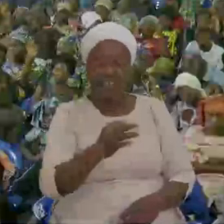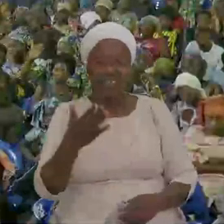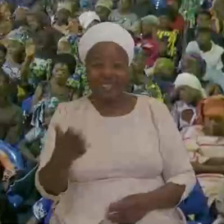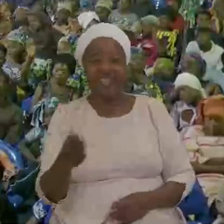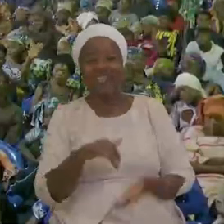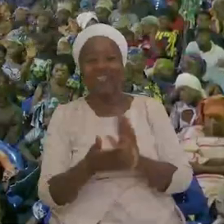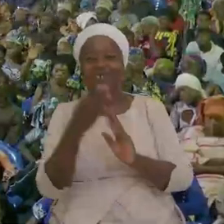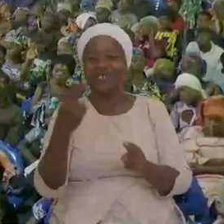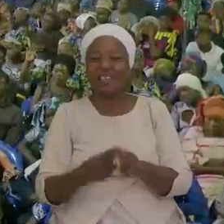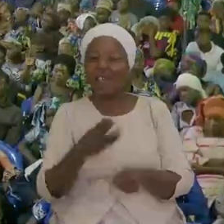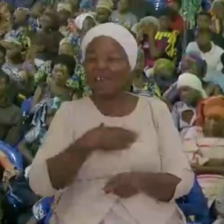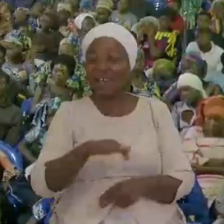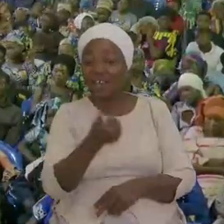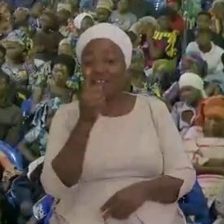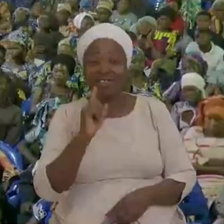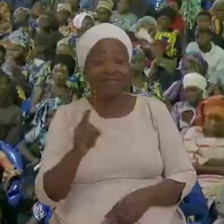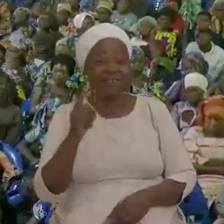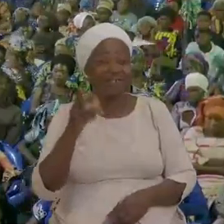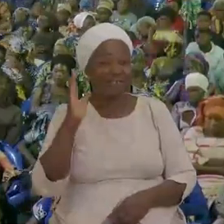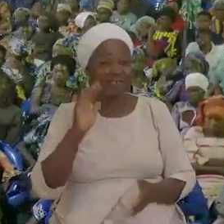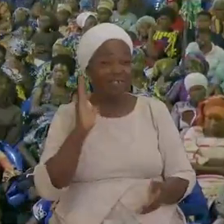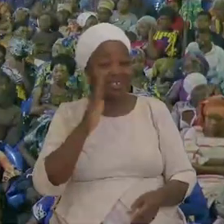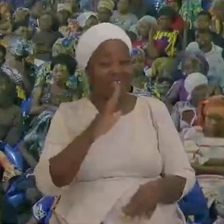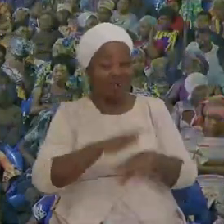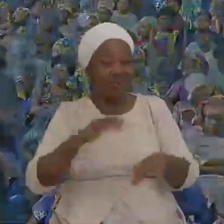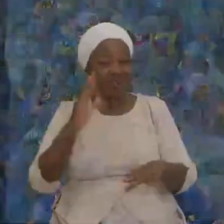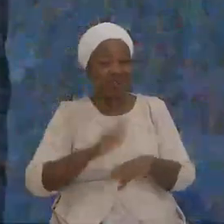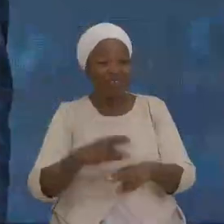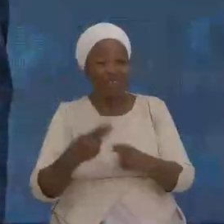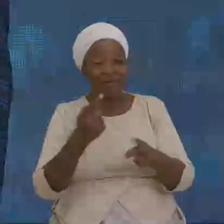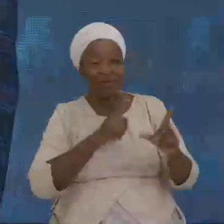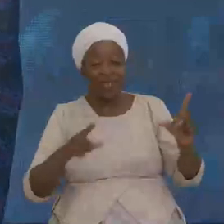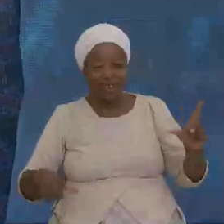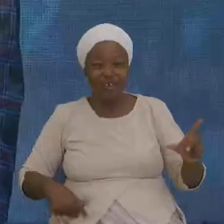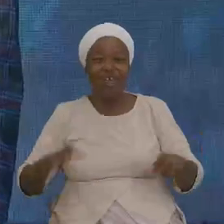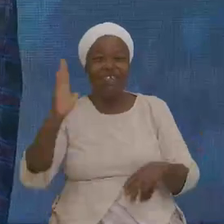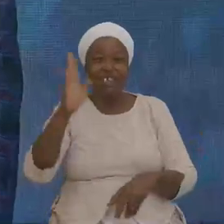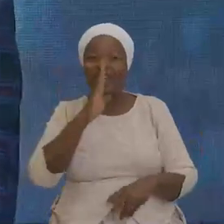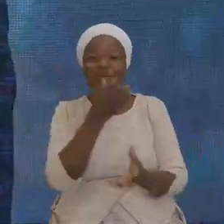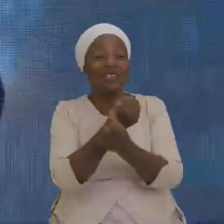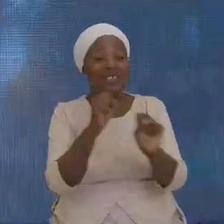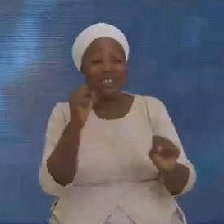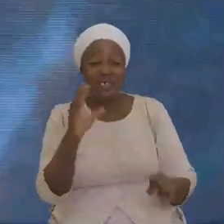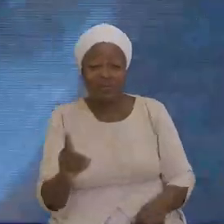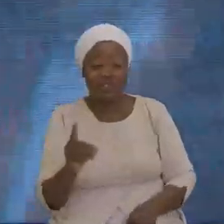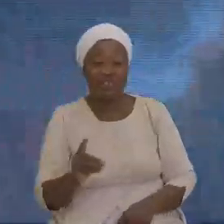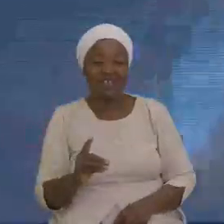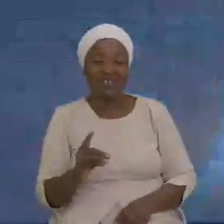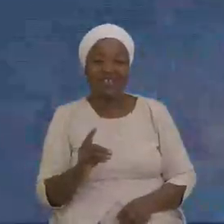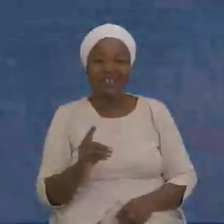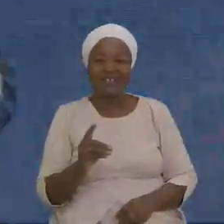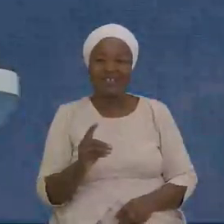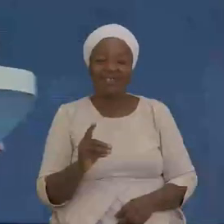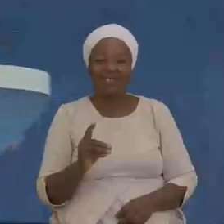l'avion. Et quiconque invoquera le nom du Seigneur sera sauvé.